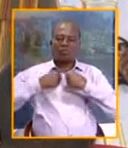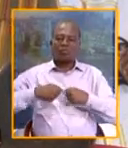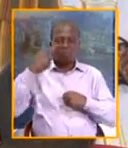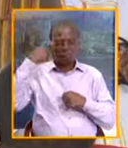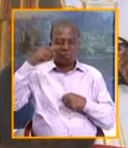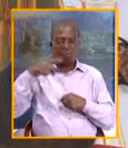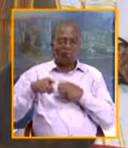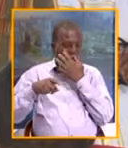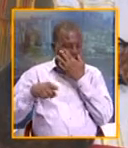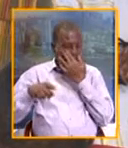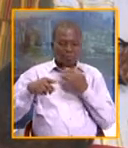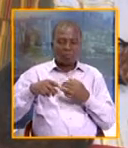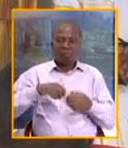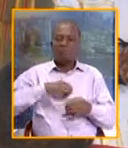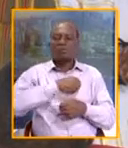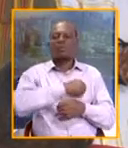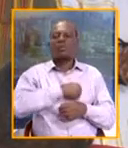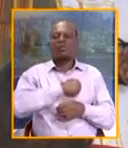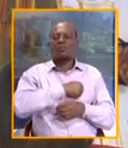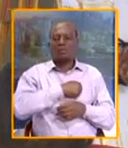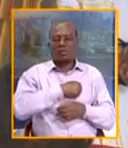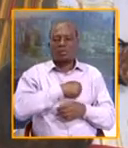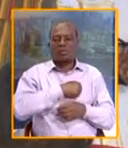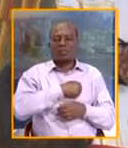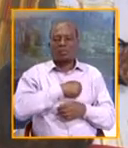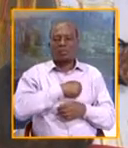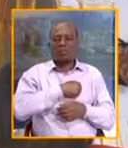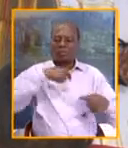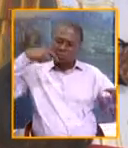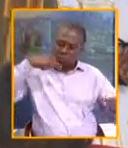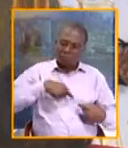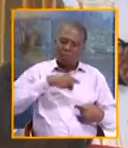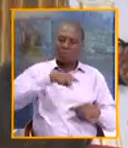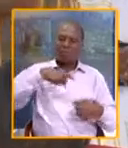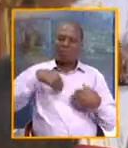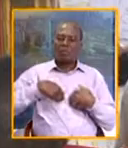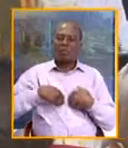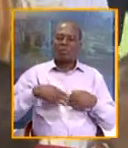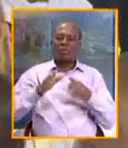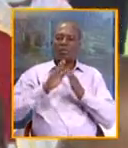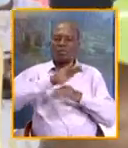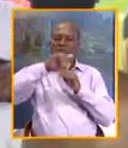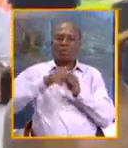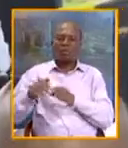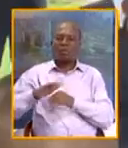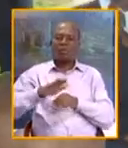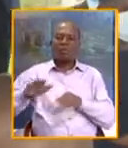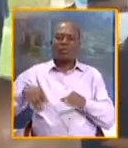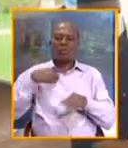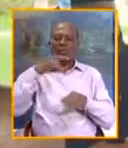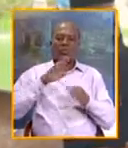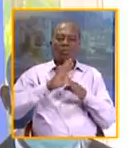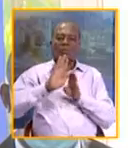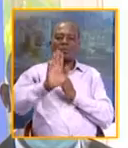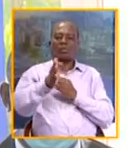la douleur course en tête à la perte de votre fils vous trouvez la conservation par tous ces enfants qui sont aussi vos fils